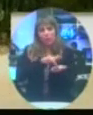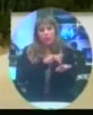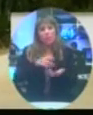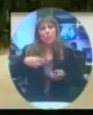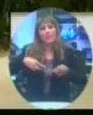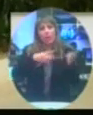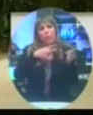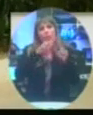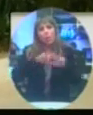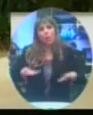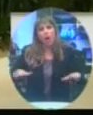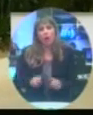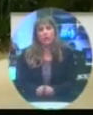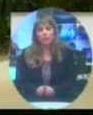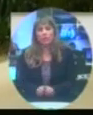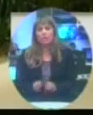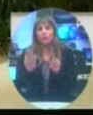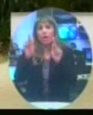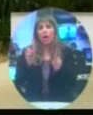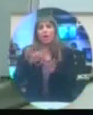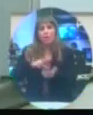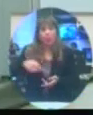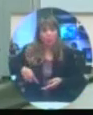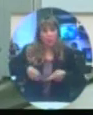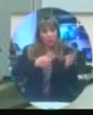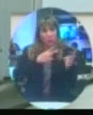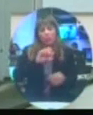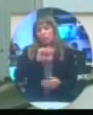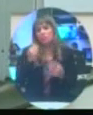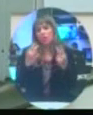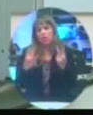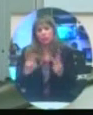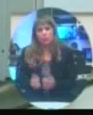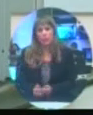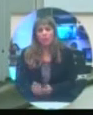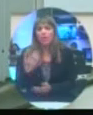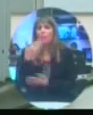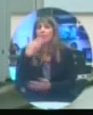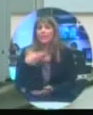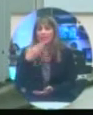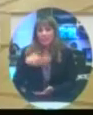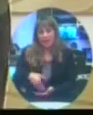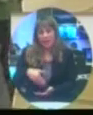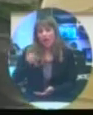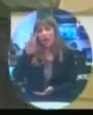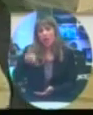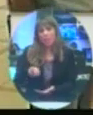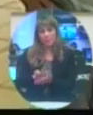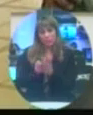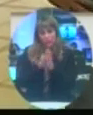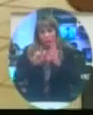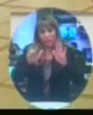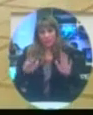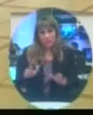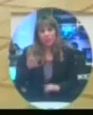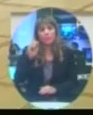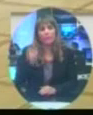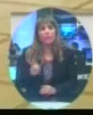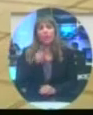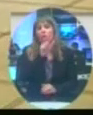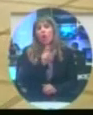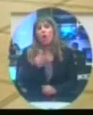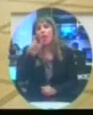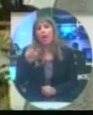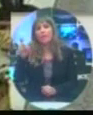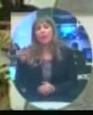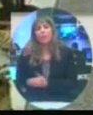הארץ. החנייה בבית החולים הינה דבר אלמנטרי, ובמדינת ישראל של 2017 ראוי שכל אדם שבא לביקור